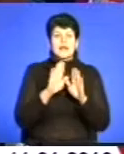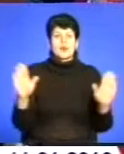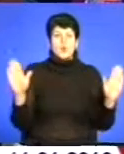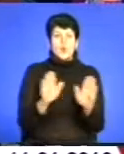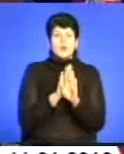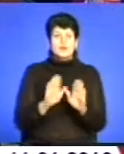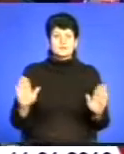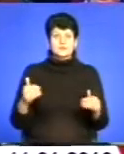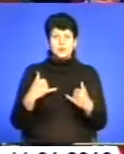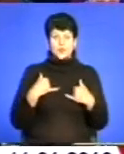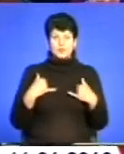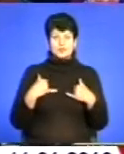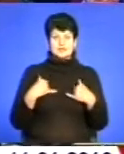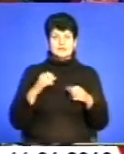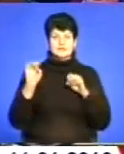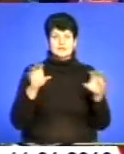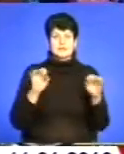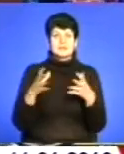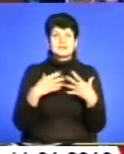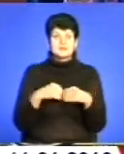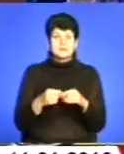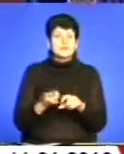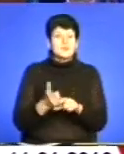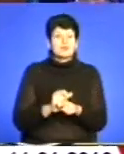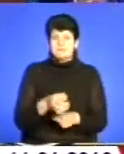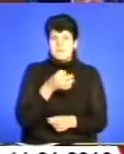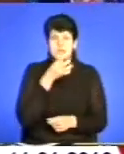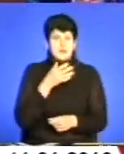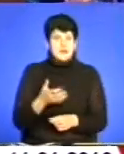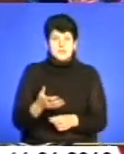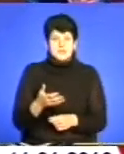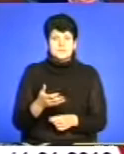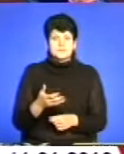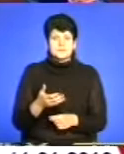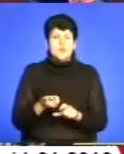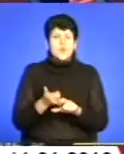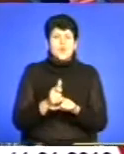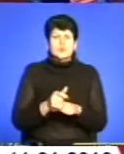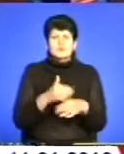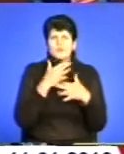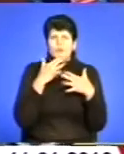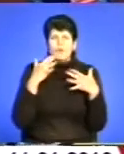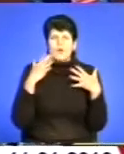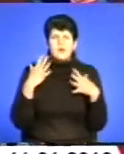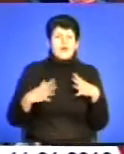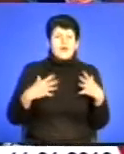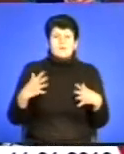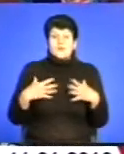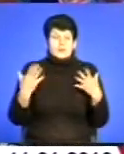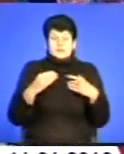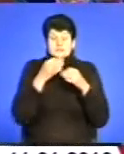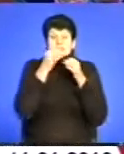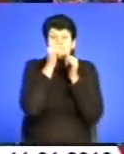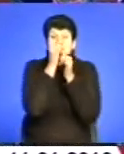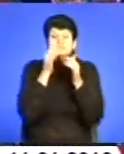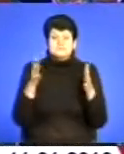і нас розсіляли по сім'ям, нам дуже навіть подобалось. І дуже багато емоцій, непередаваємо